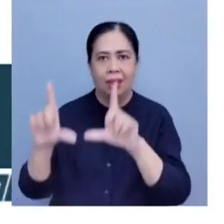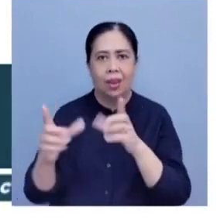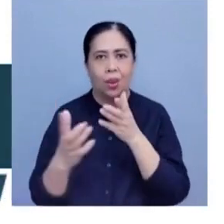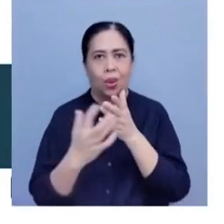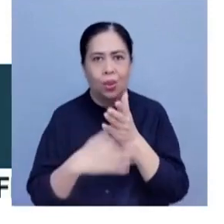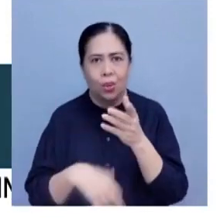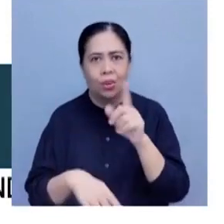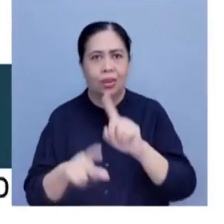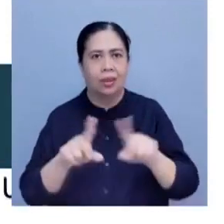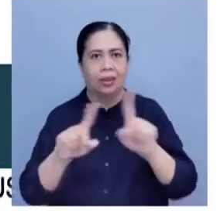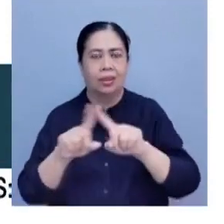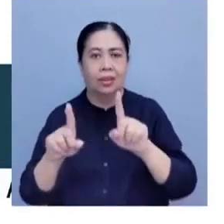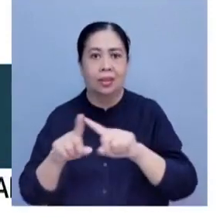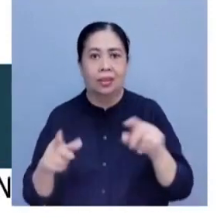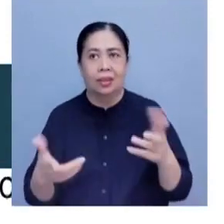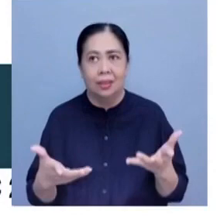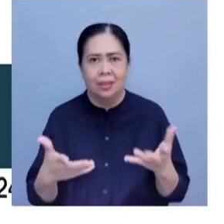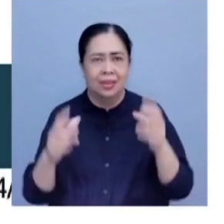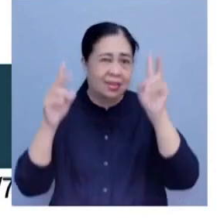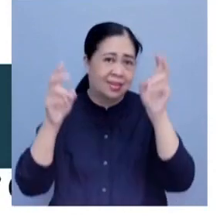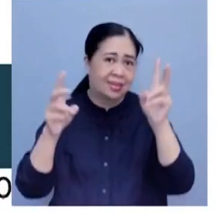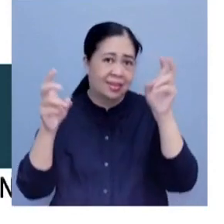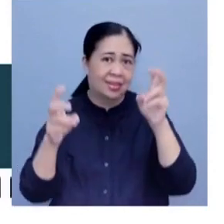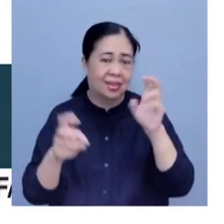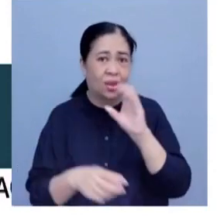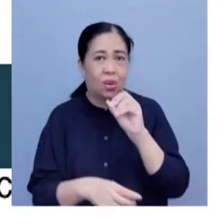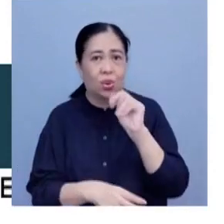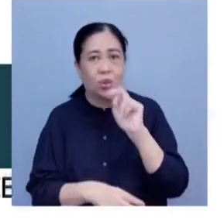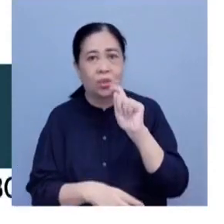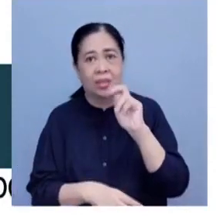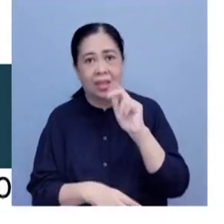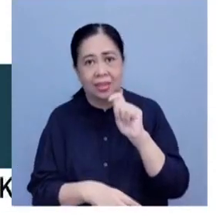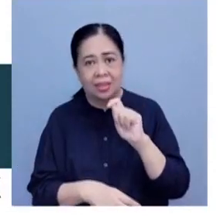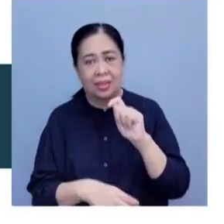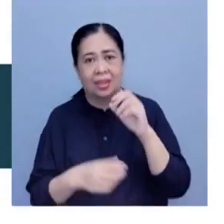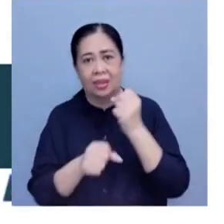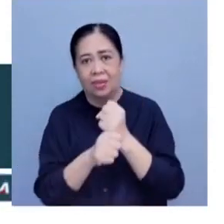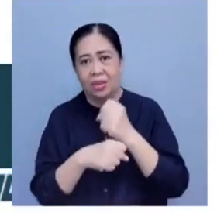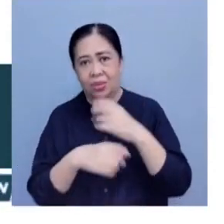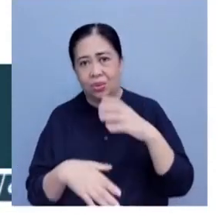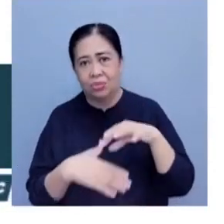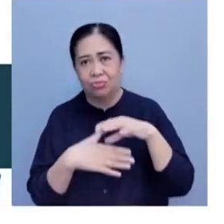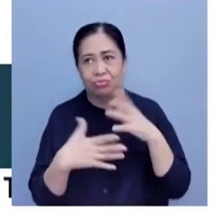pamamagitan nitong mga so-called content creators, Roy.